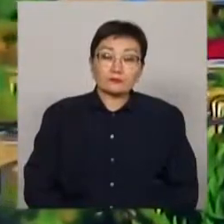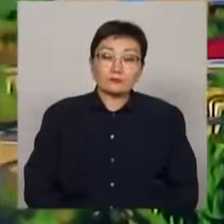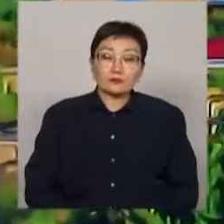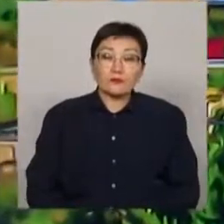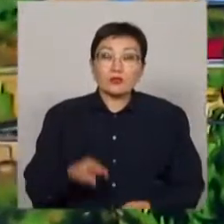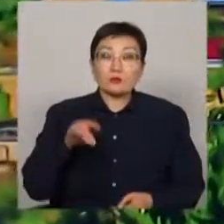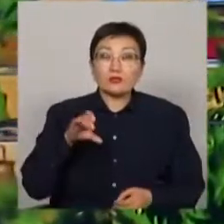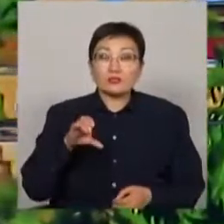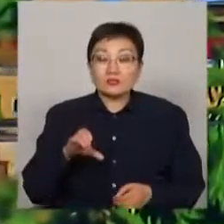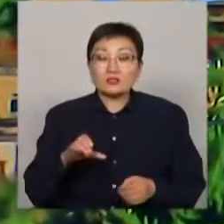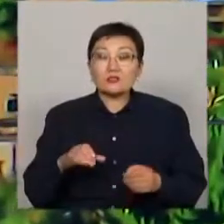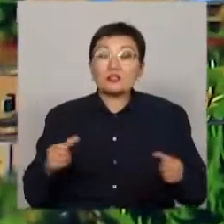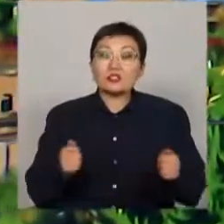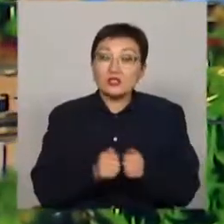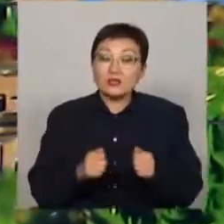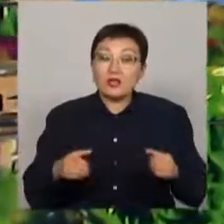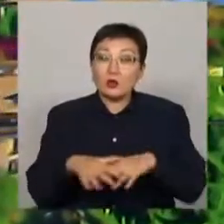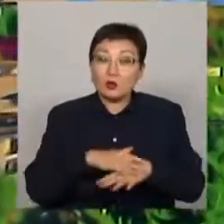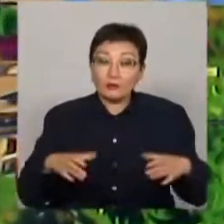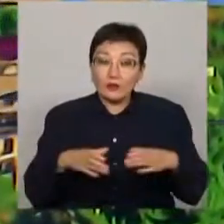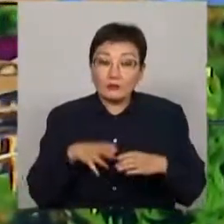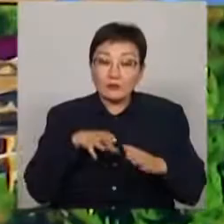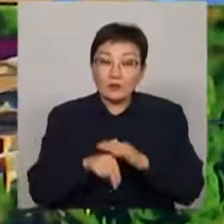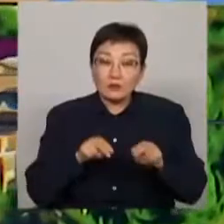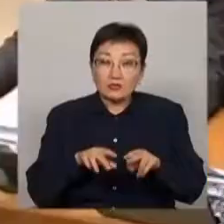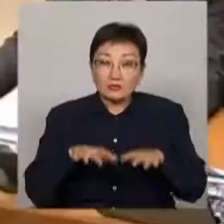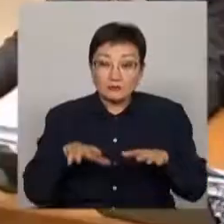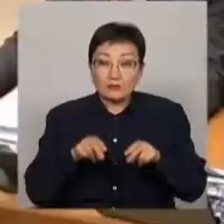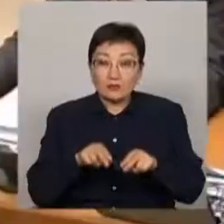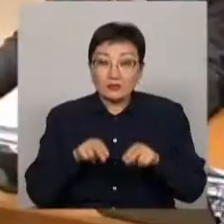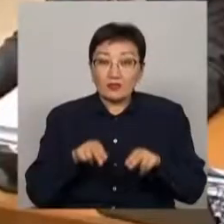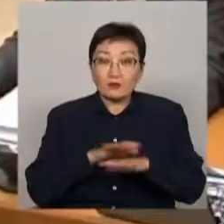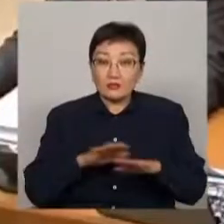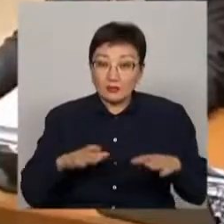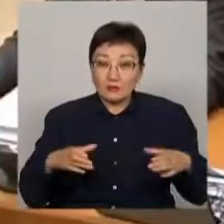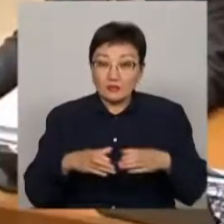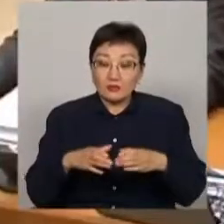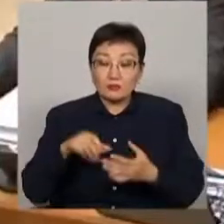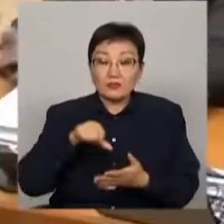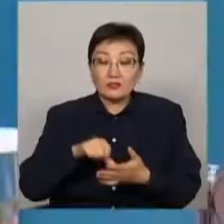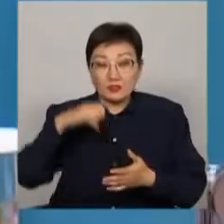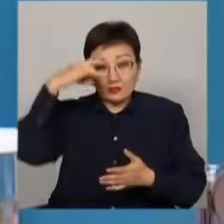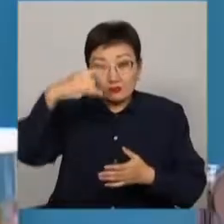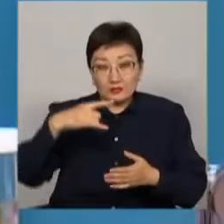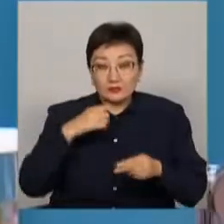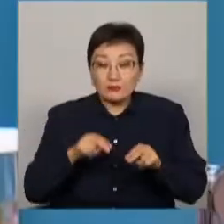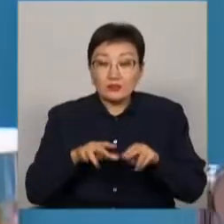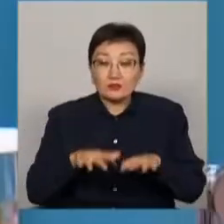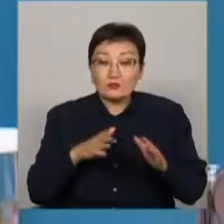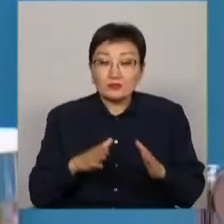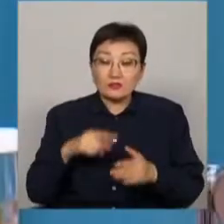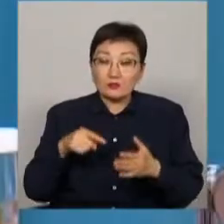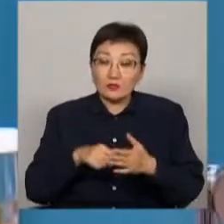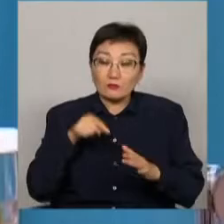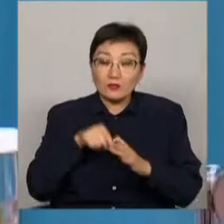Мәжіліс жанынан қоғамдық палата құрылады. Оған парламенттік және парламенттік емес партия өкілдері, еліміздегі парламентаризм мәселесімен терең